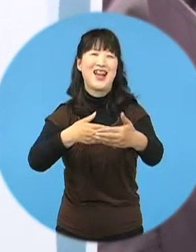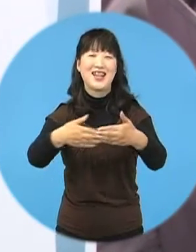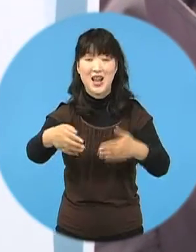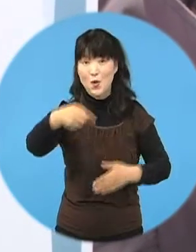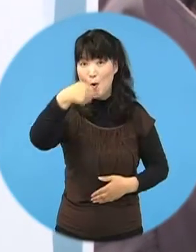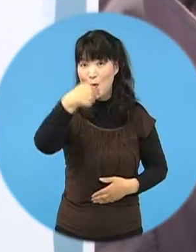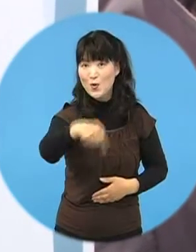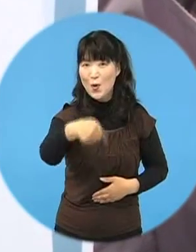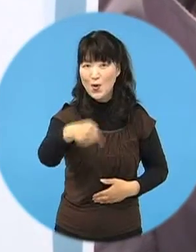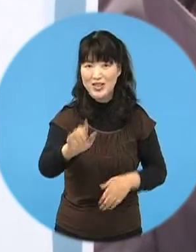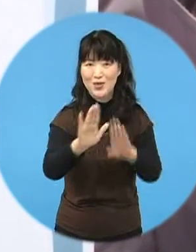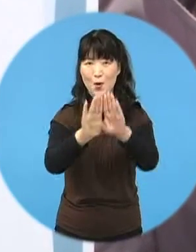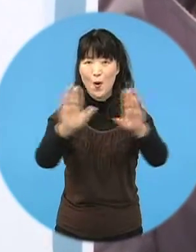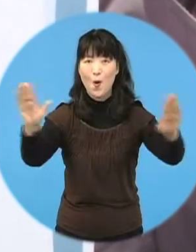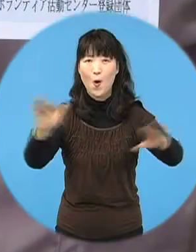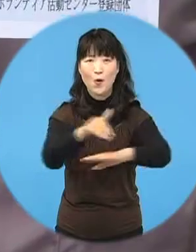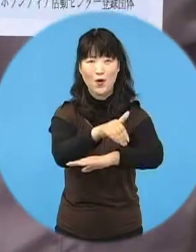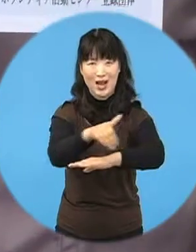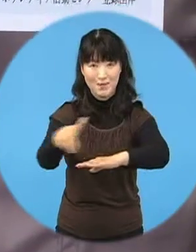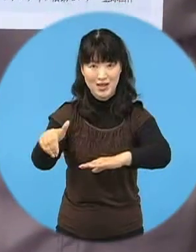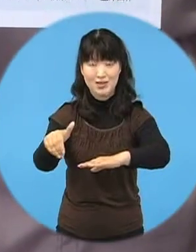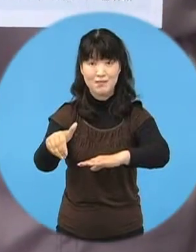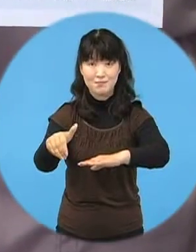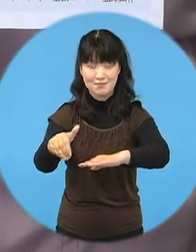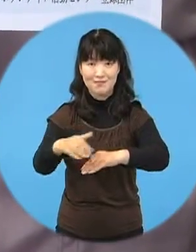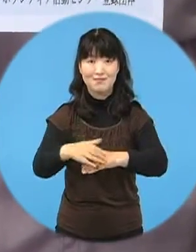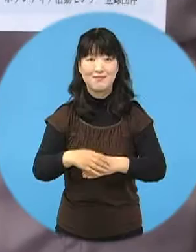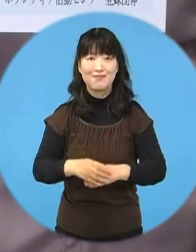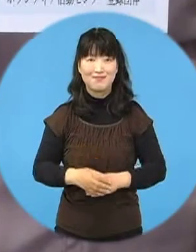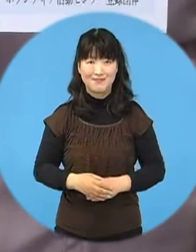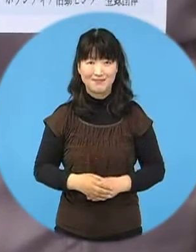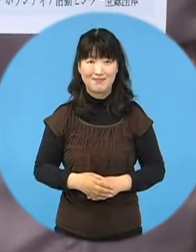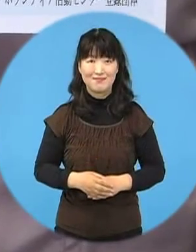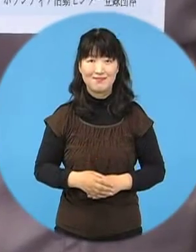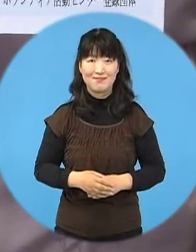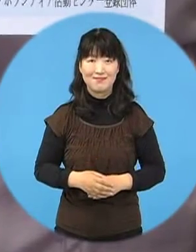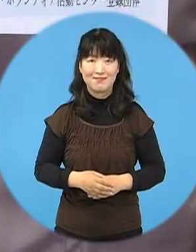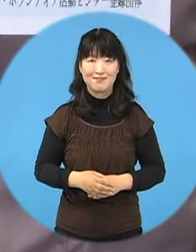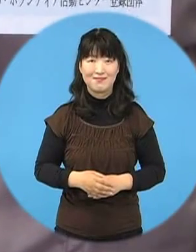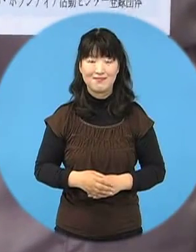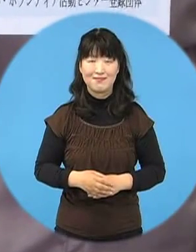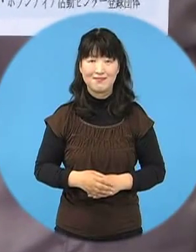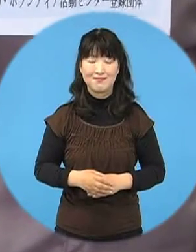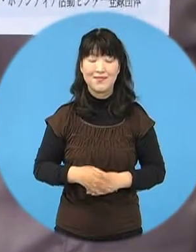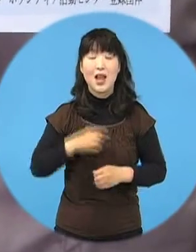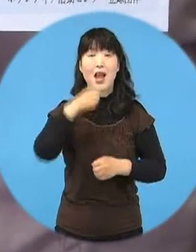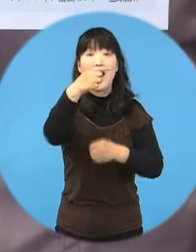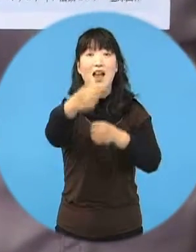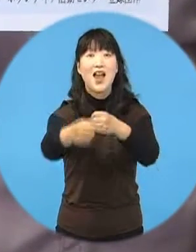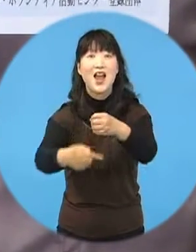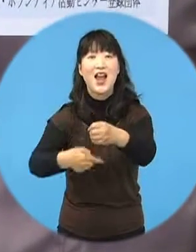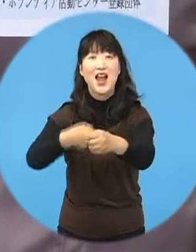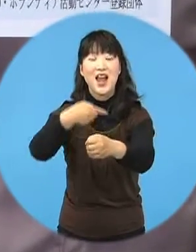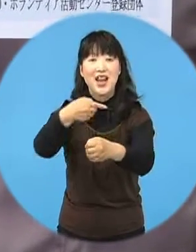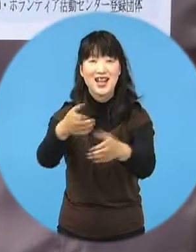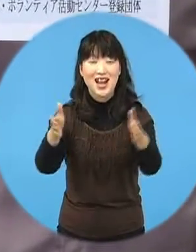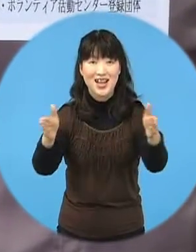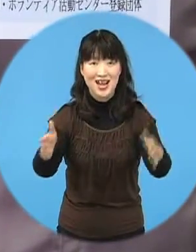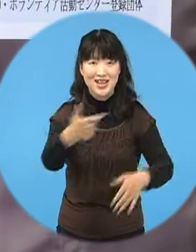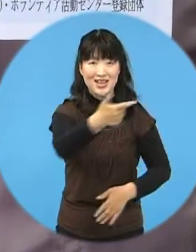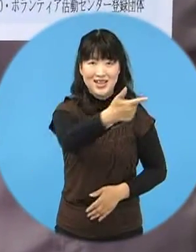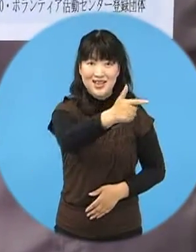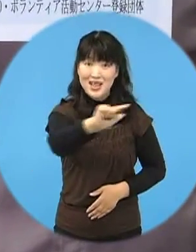を行います。またこの他にも年間を通してさまざまな催し